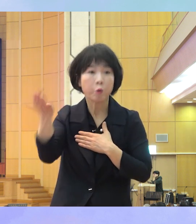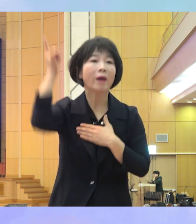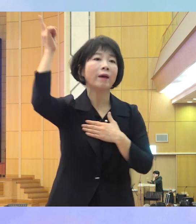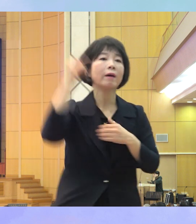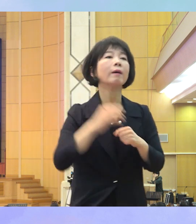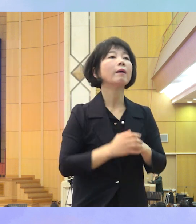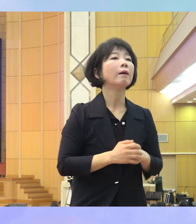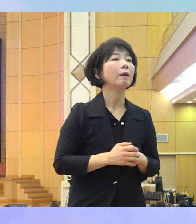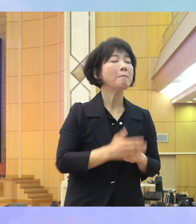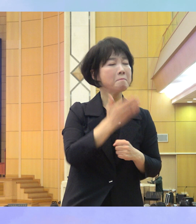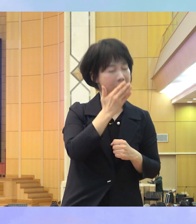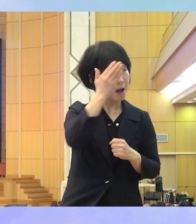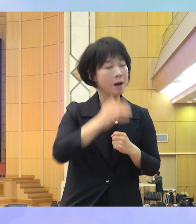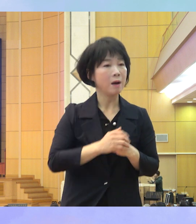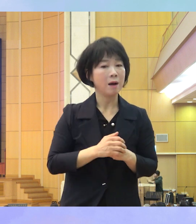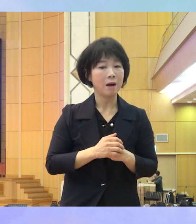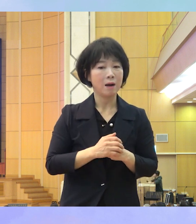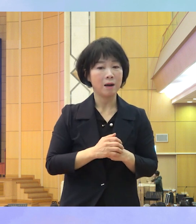이럴 때에